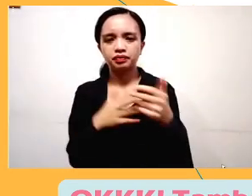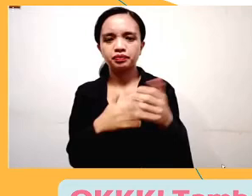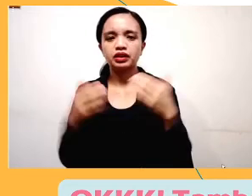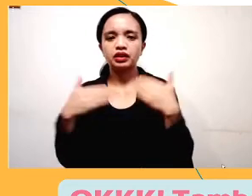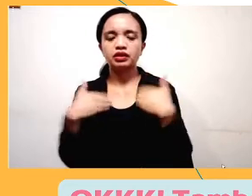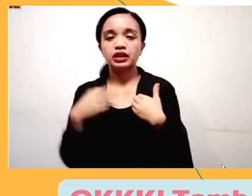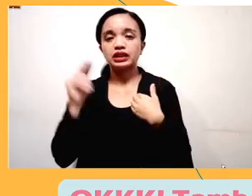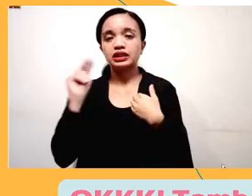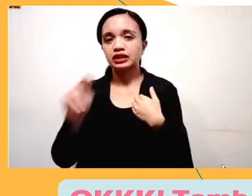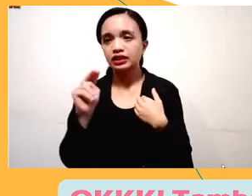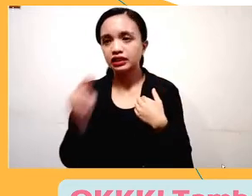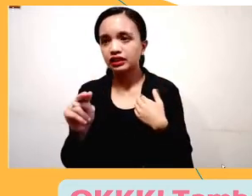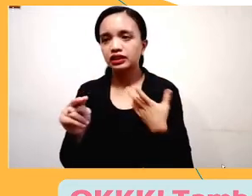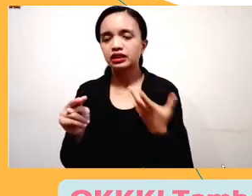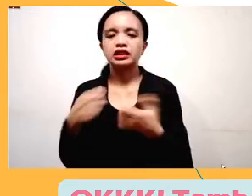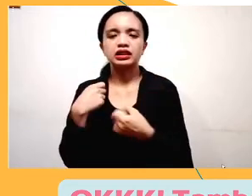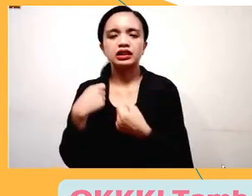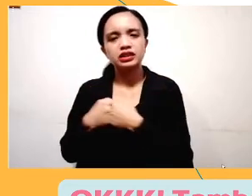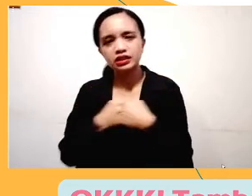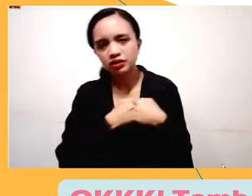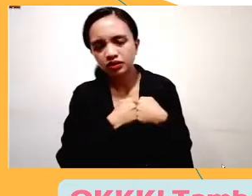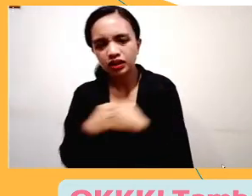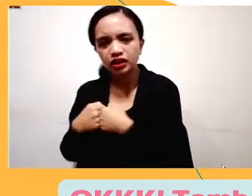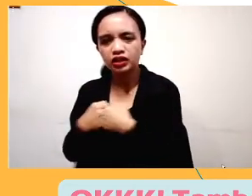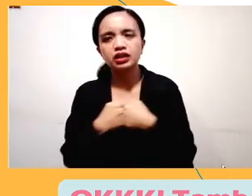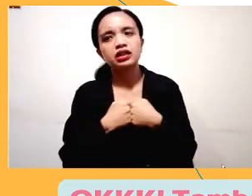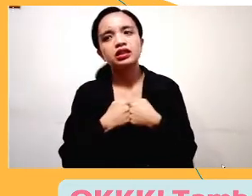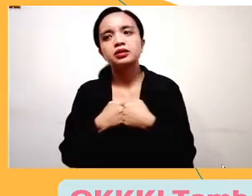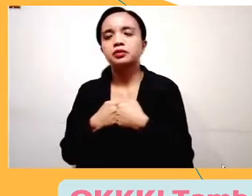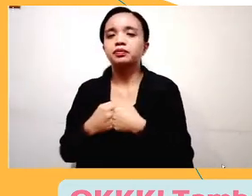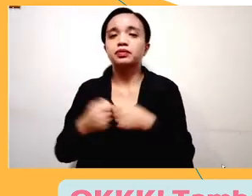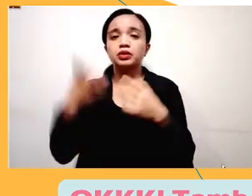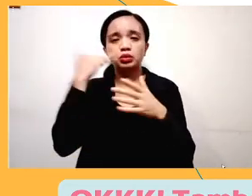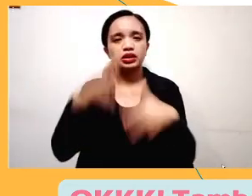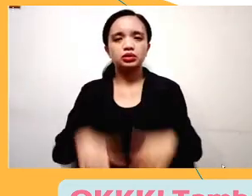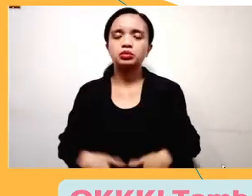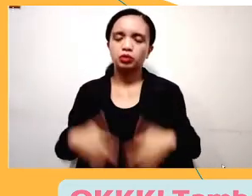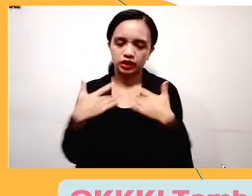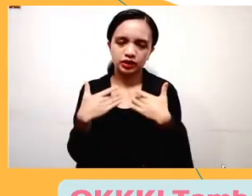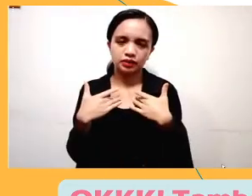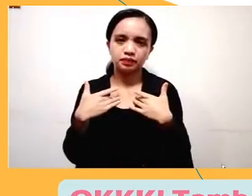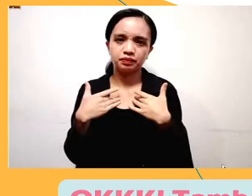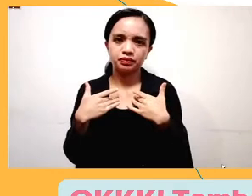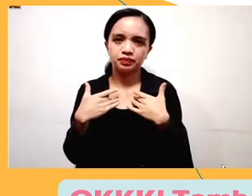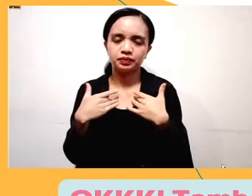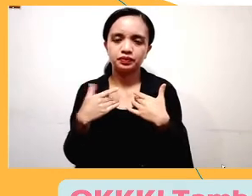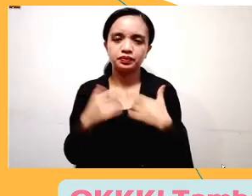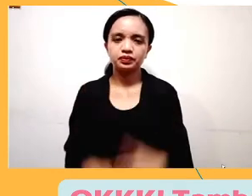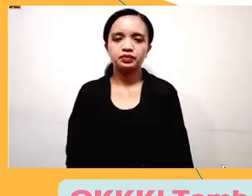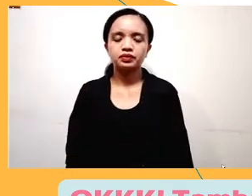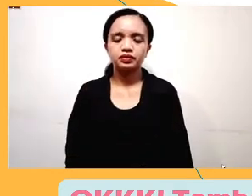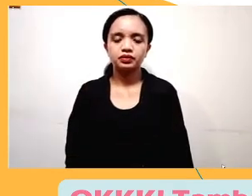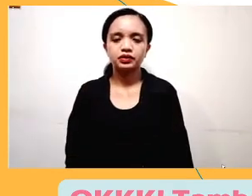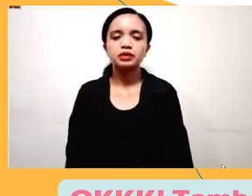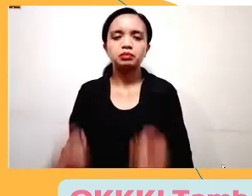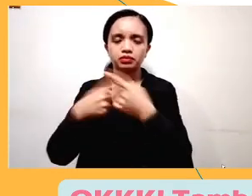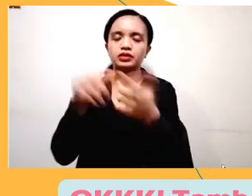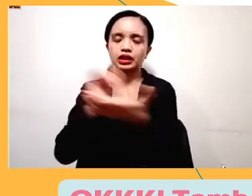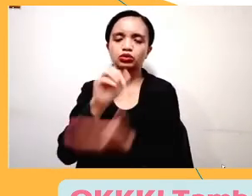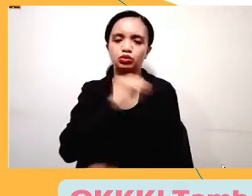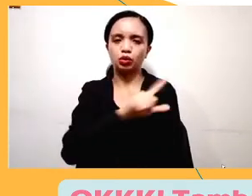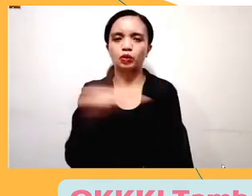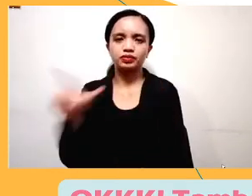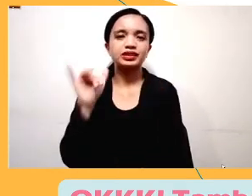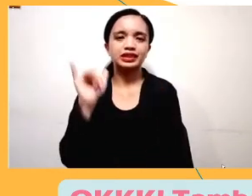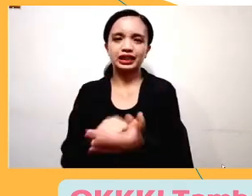there are necessary sufferings na, okay, kasi dala ng buhay talaga yon. Okay? But, yun lang. Yun ang kailangan yung tignan.